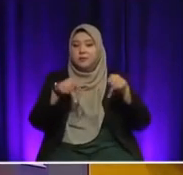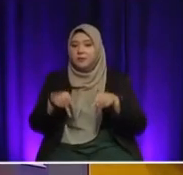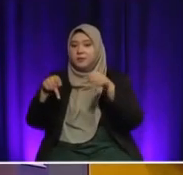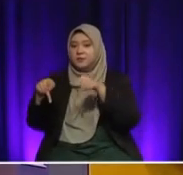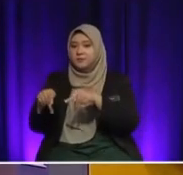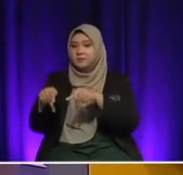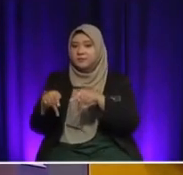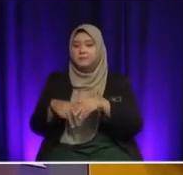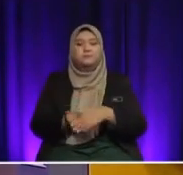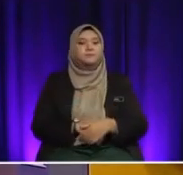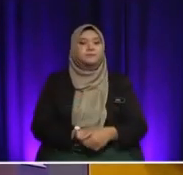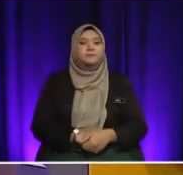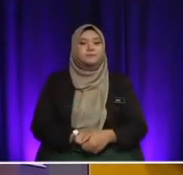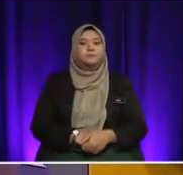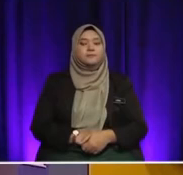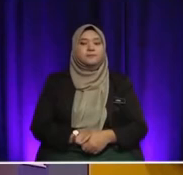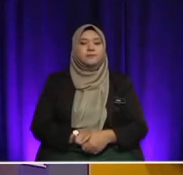Sebenarnya